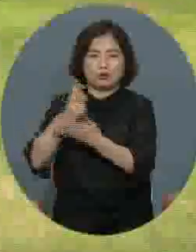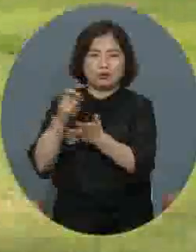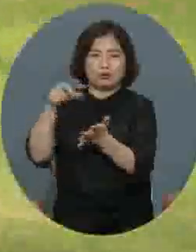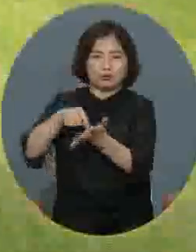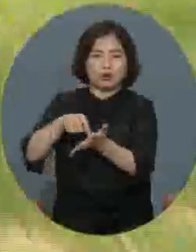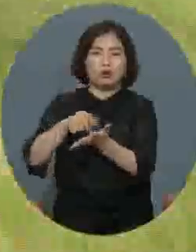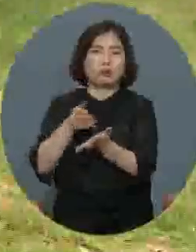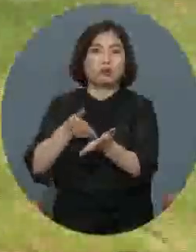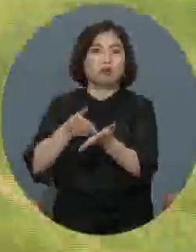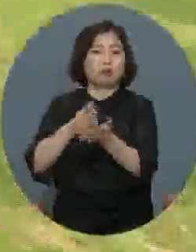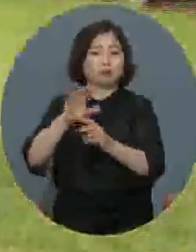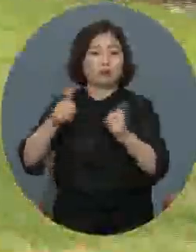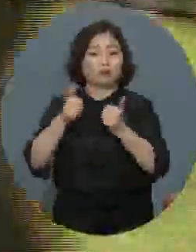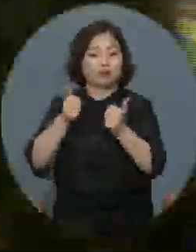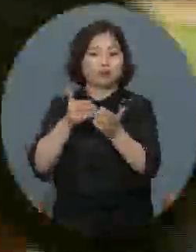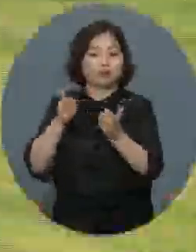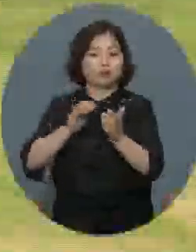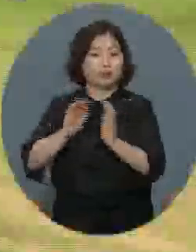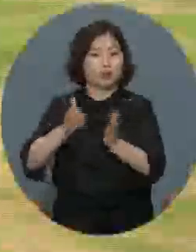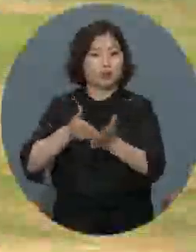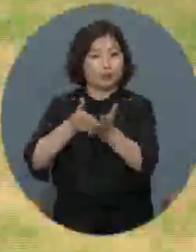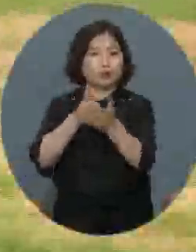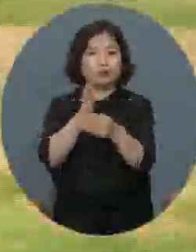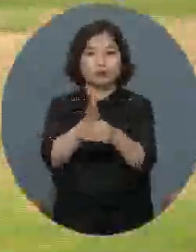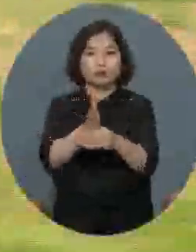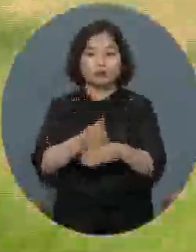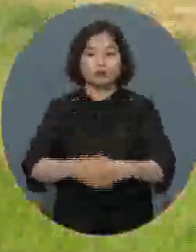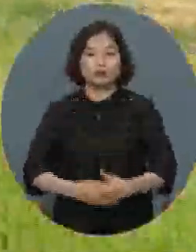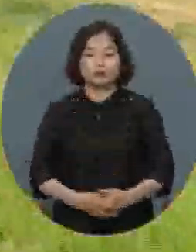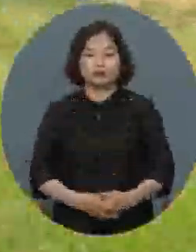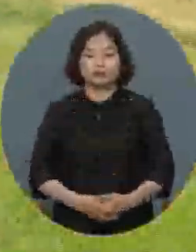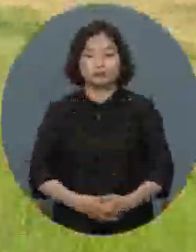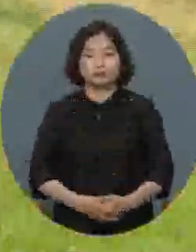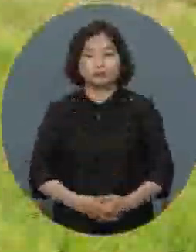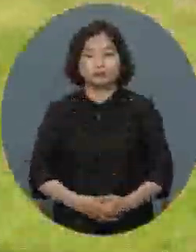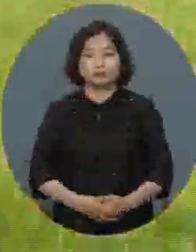하는 법안도 국회에 발의된 상태입니다 mbc 뉴스 김 사연입니다